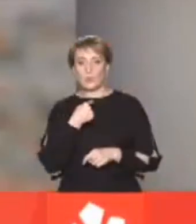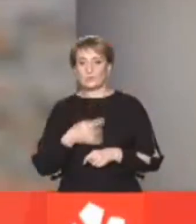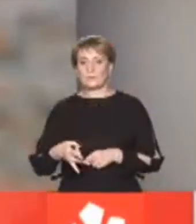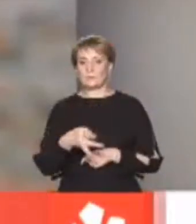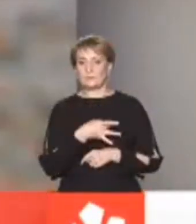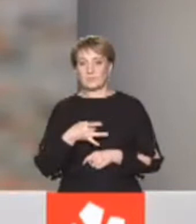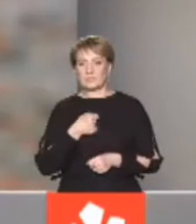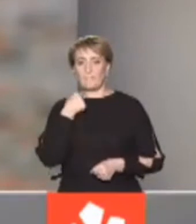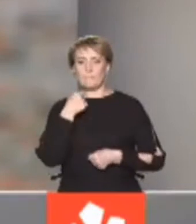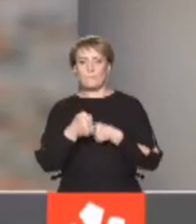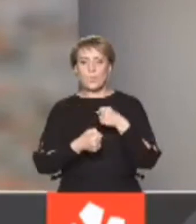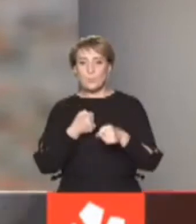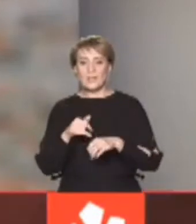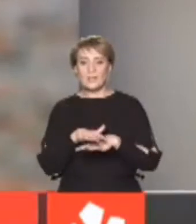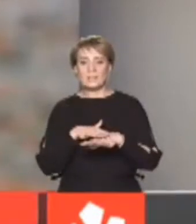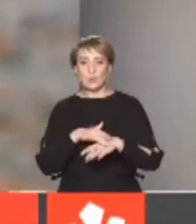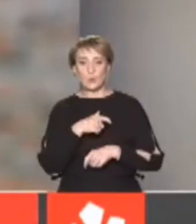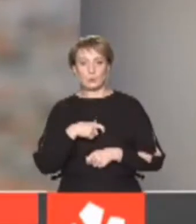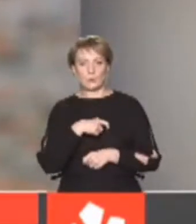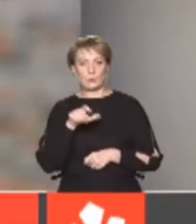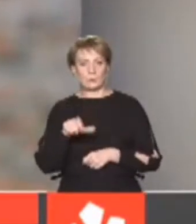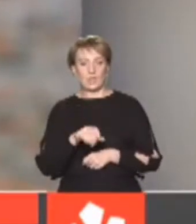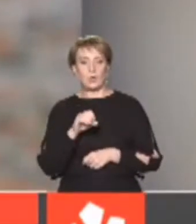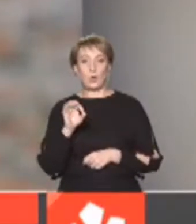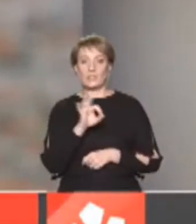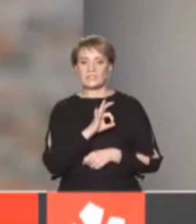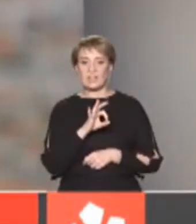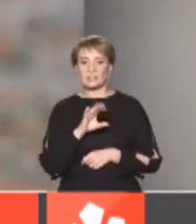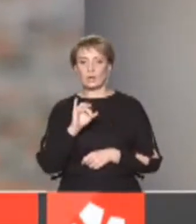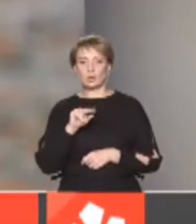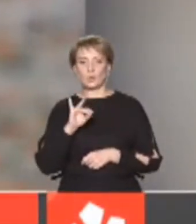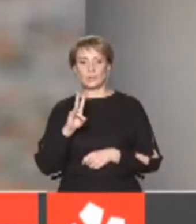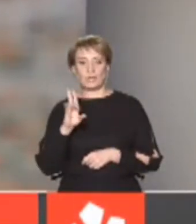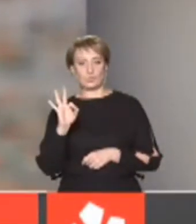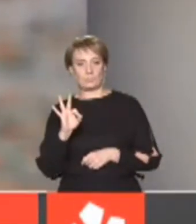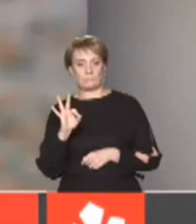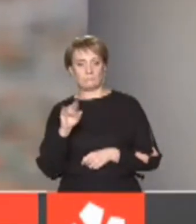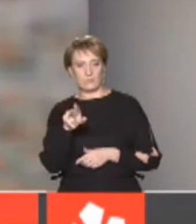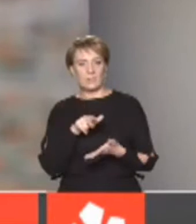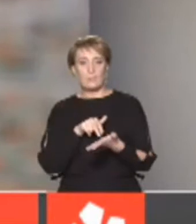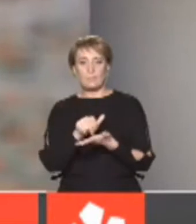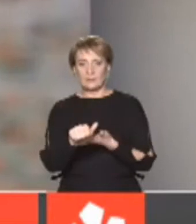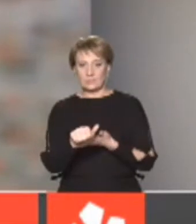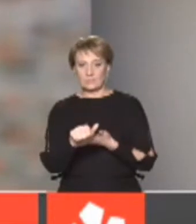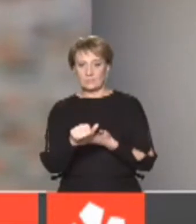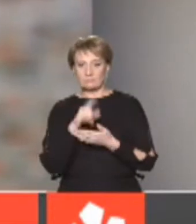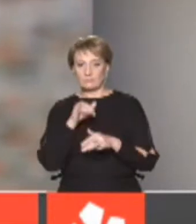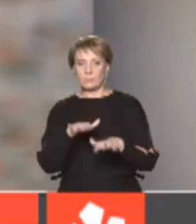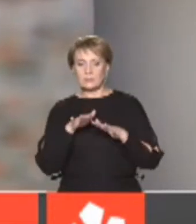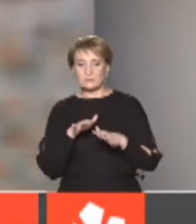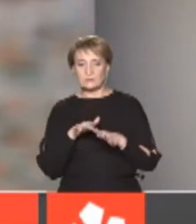районі побили народного депутата Олександра Юрченка. За попередньою інформацією, вони підійшли до парламентаря і